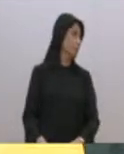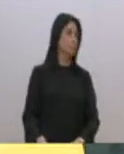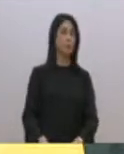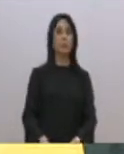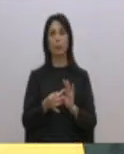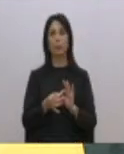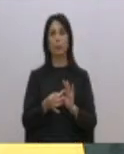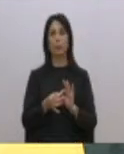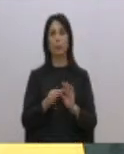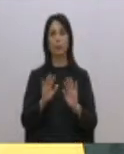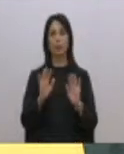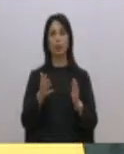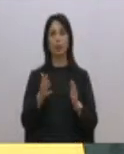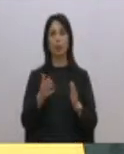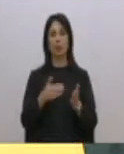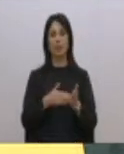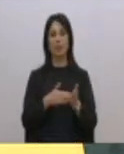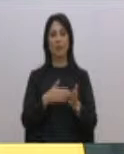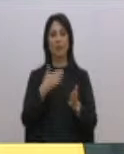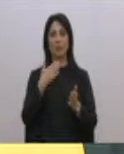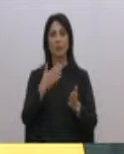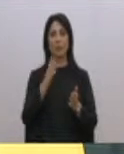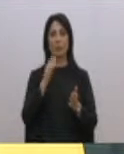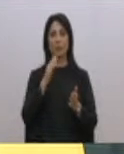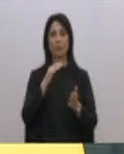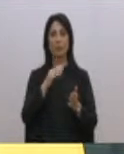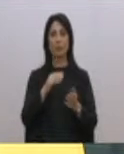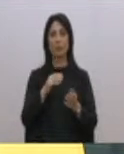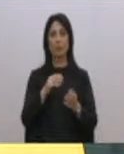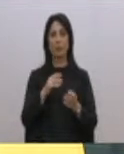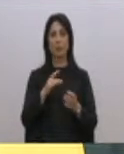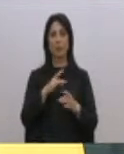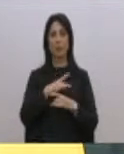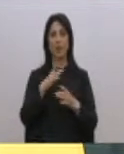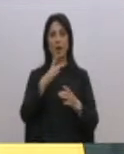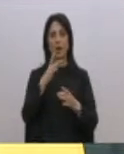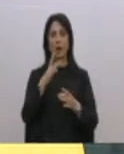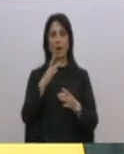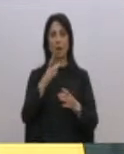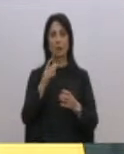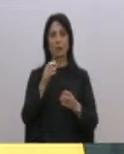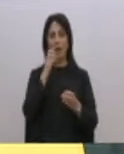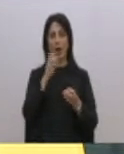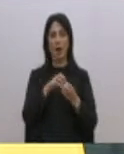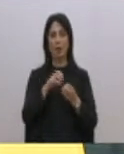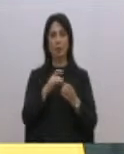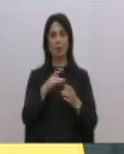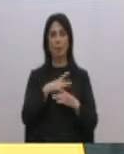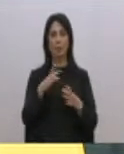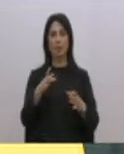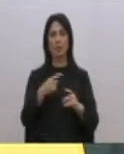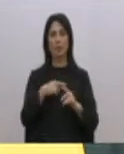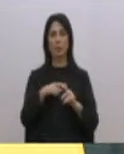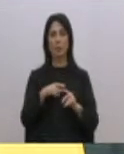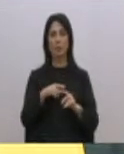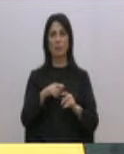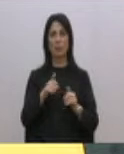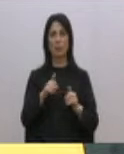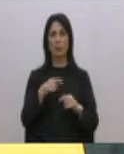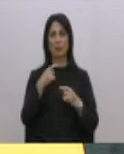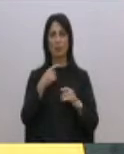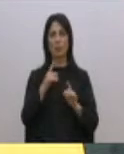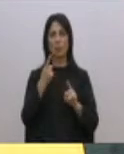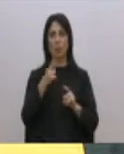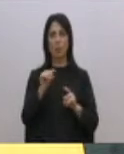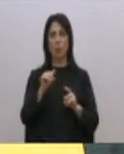აქ თქვენ კონკრეტულად მოიყვანეთ, როდესაც აღდგომის დღესასწაულზე ასე როგორც ძანეთ